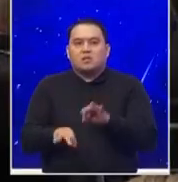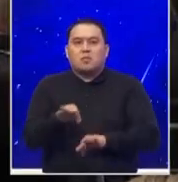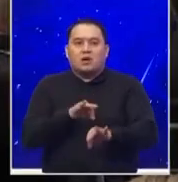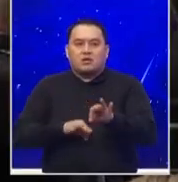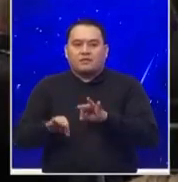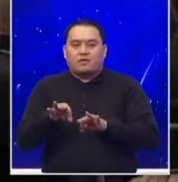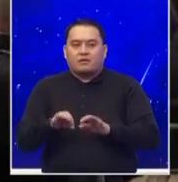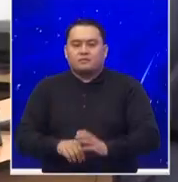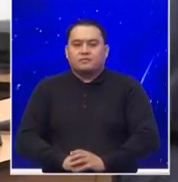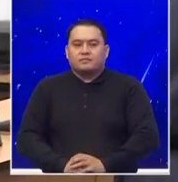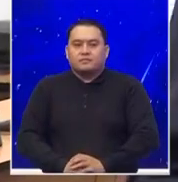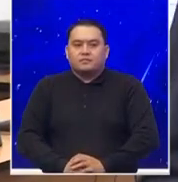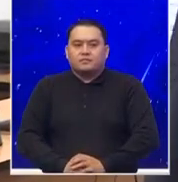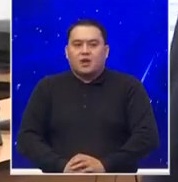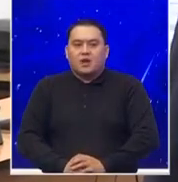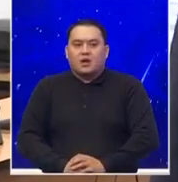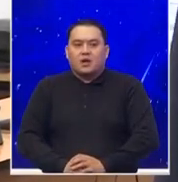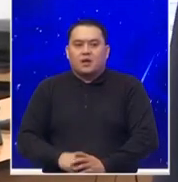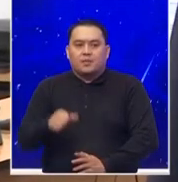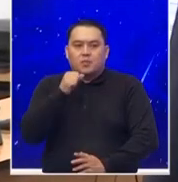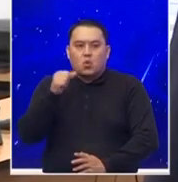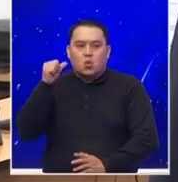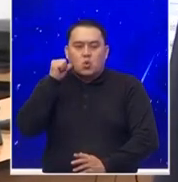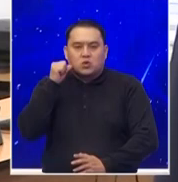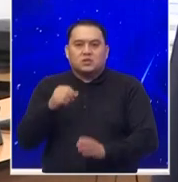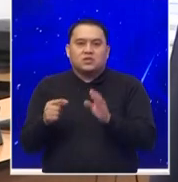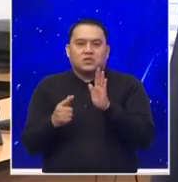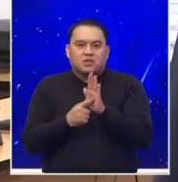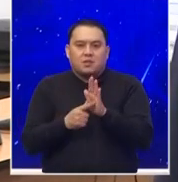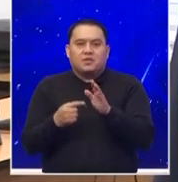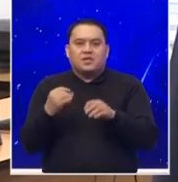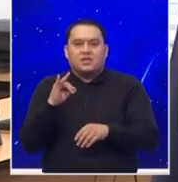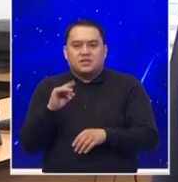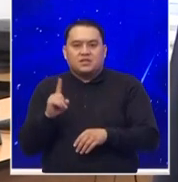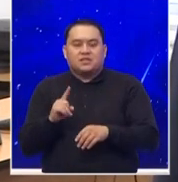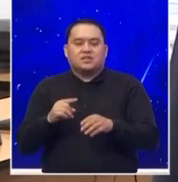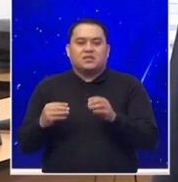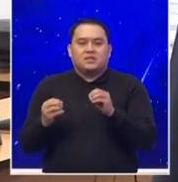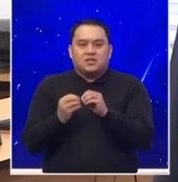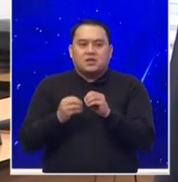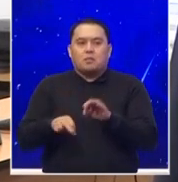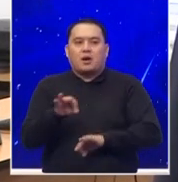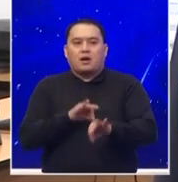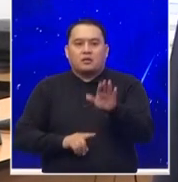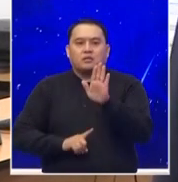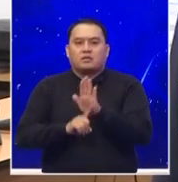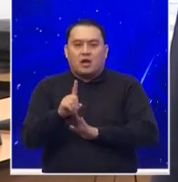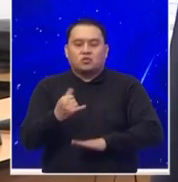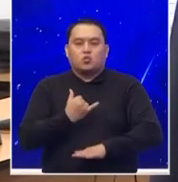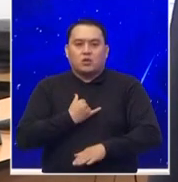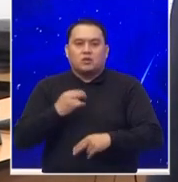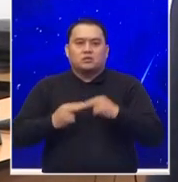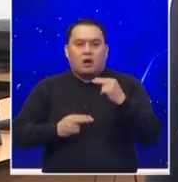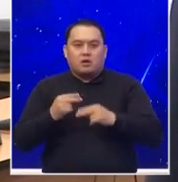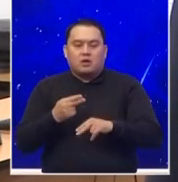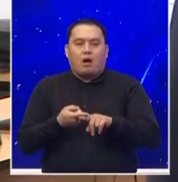проектов. С прошлого года уже 7 из 10 проектов инвестиционных начали свое строительство у нас в области. Среди